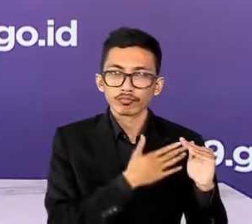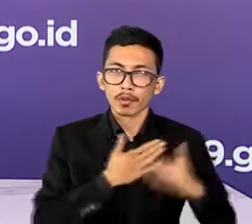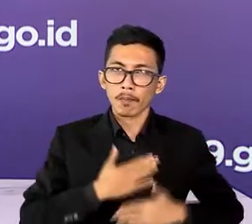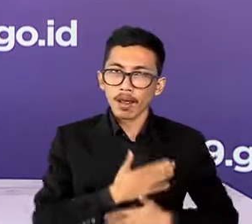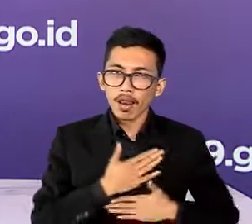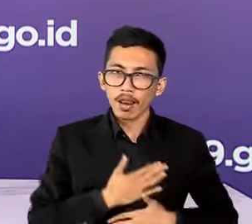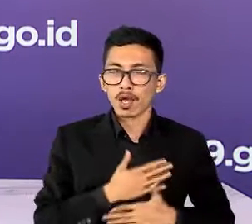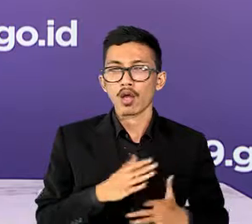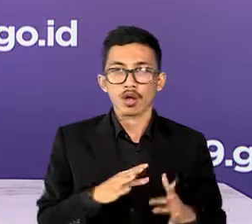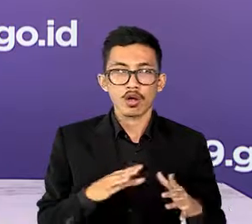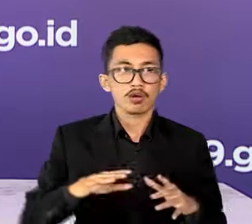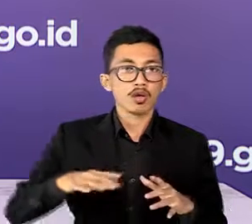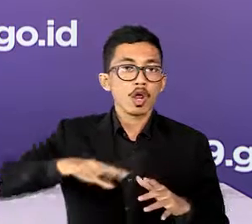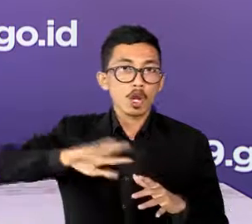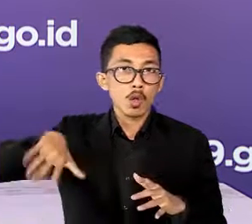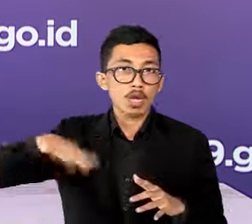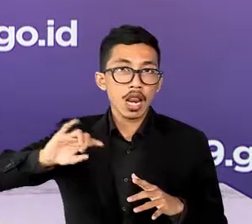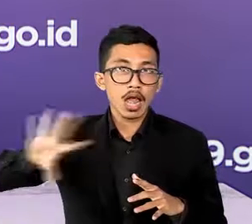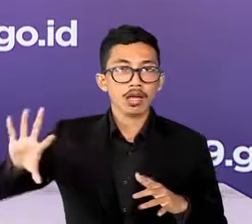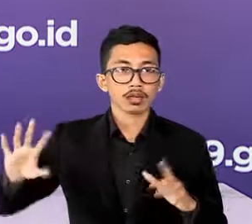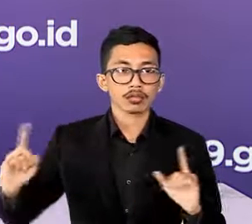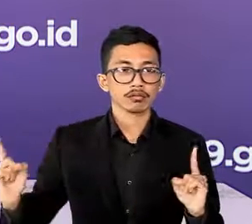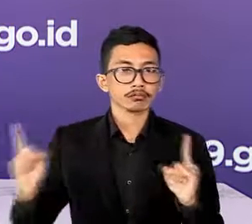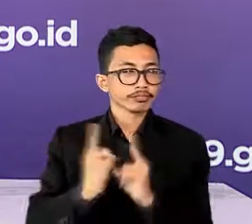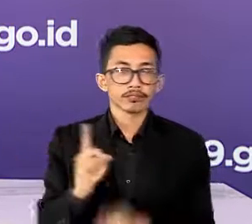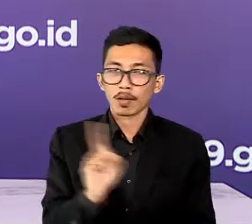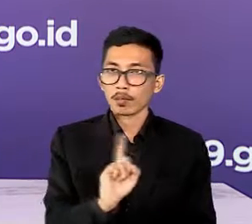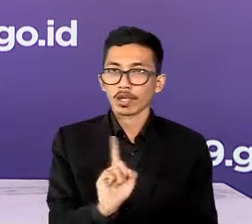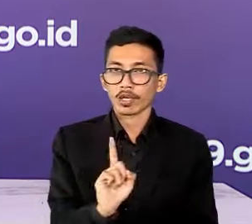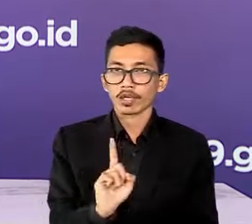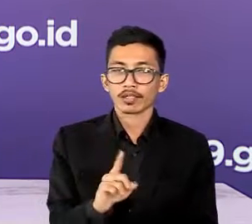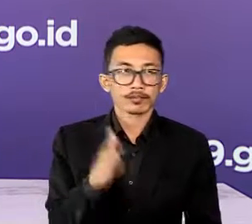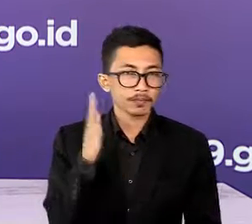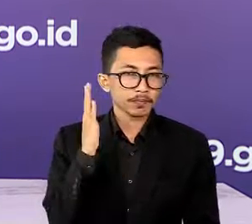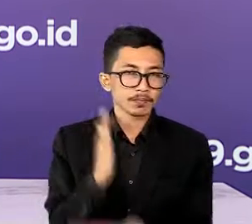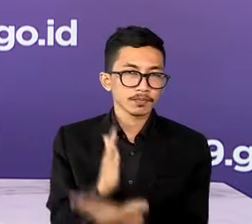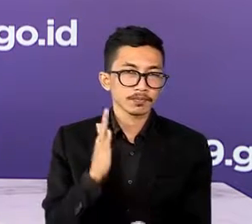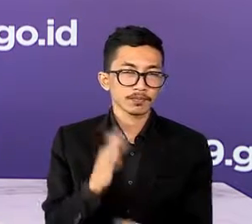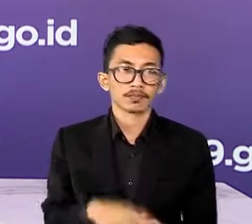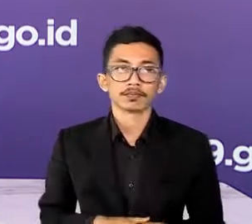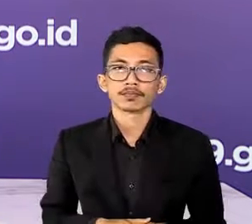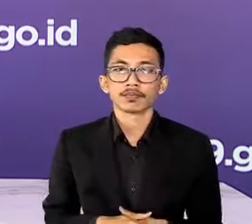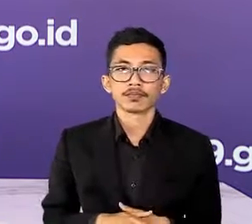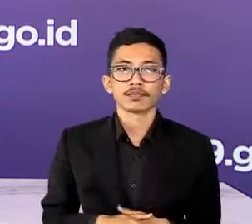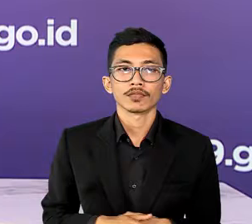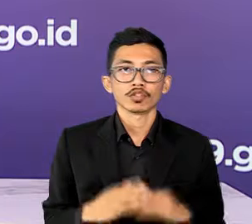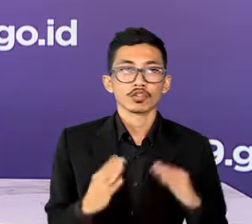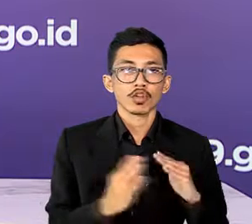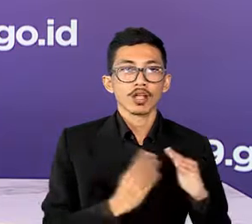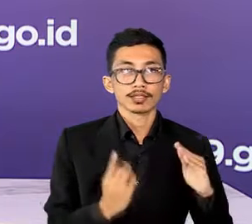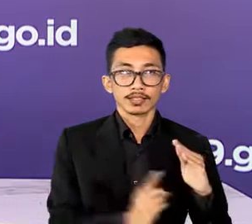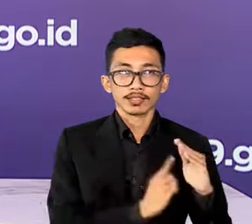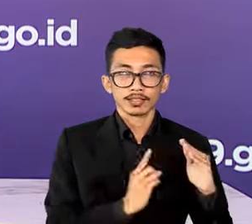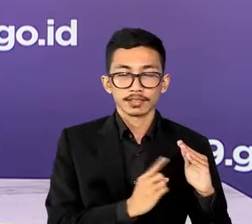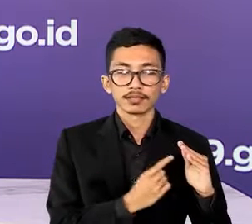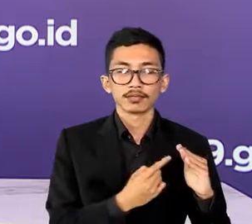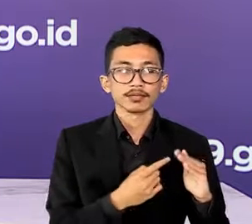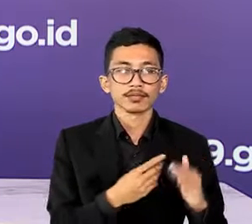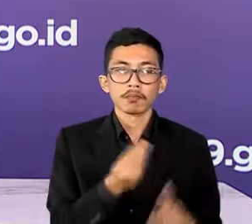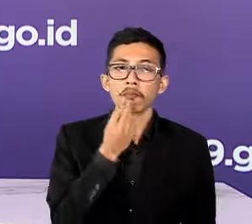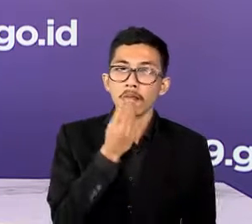menghindari kontak dengan anggota keluarga lainnya yang tinggal serumah pastikan selama isolasi mandiri untuk makan